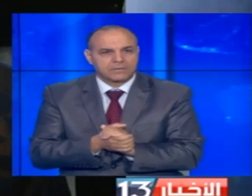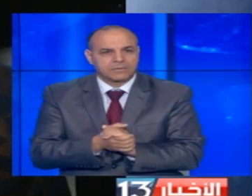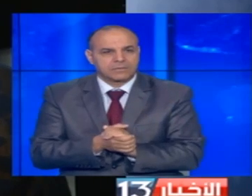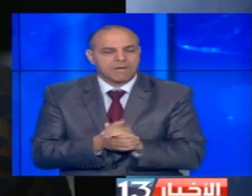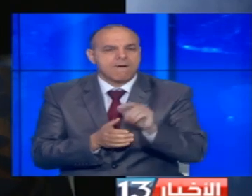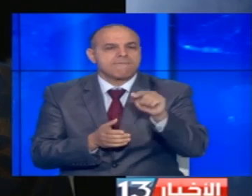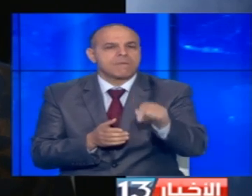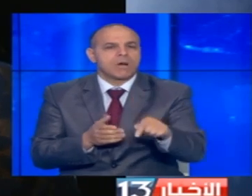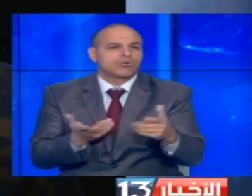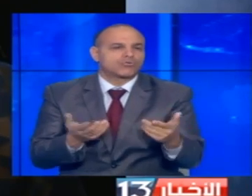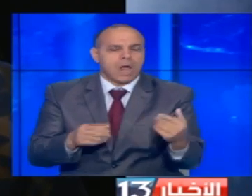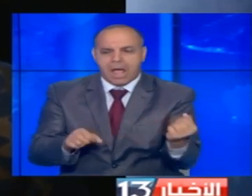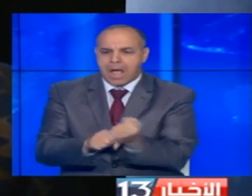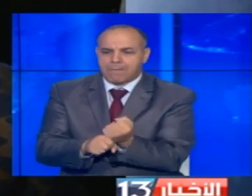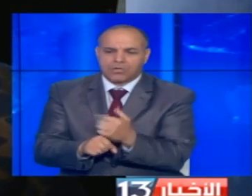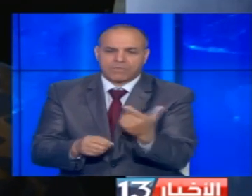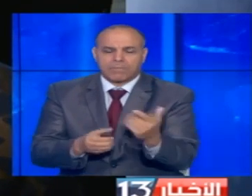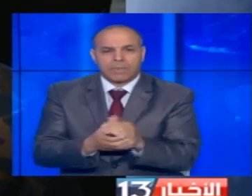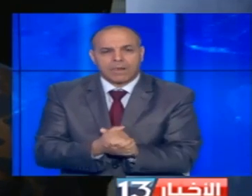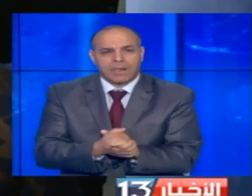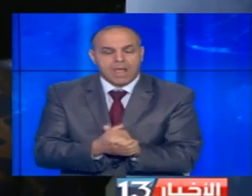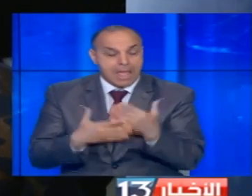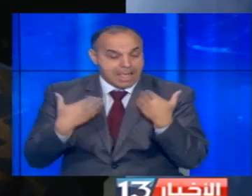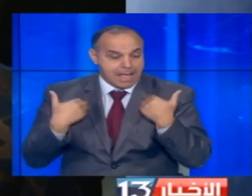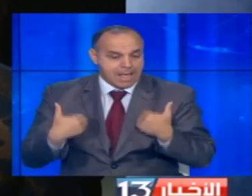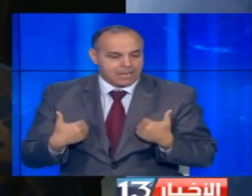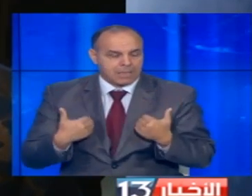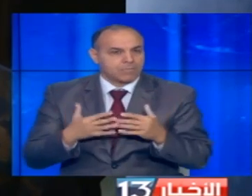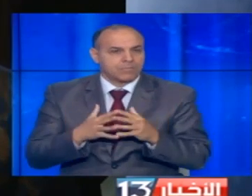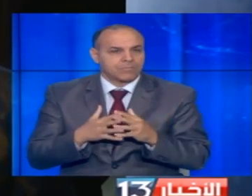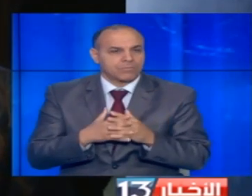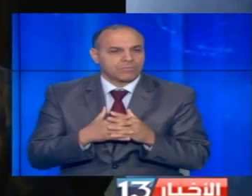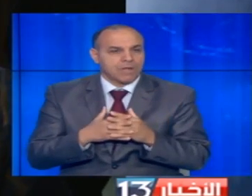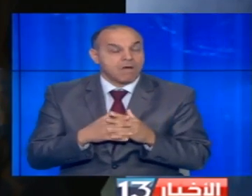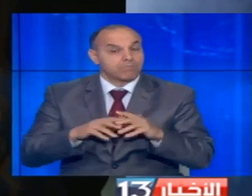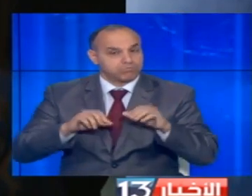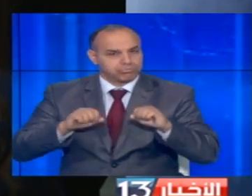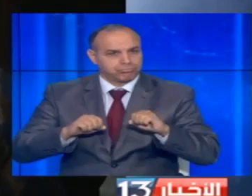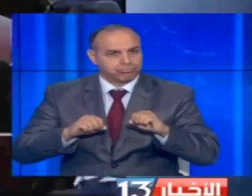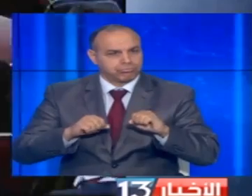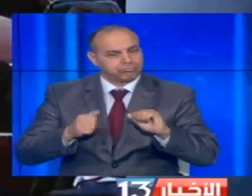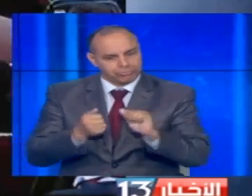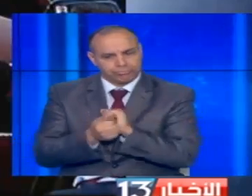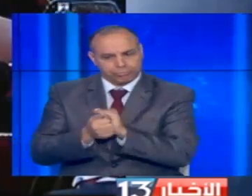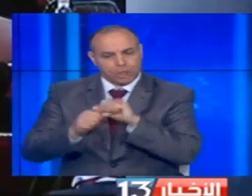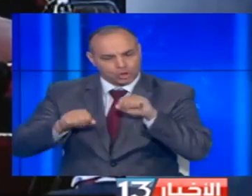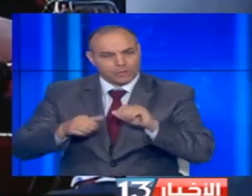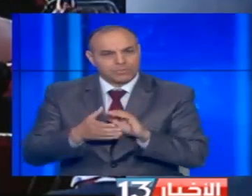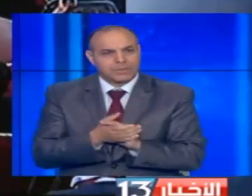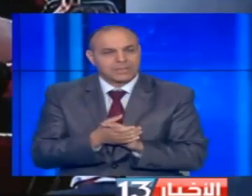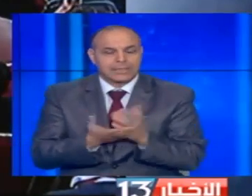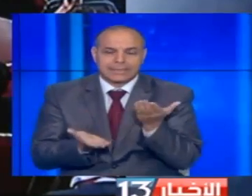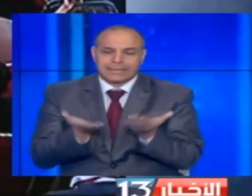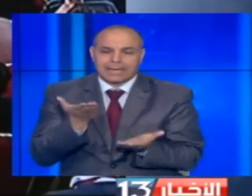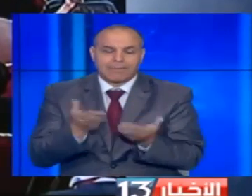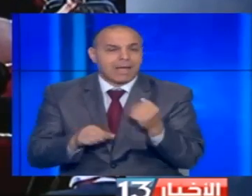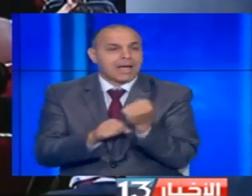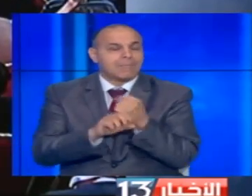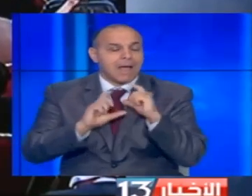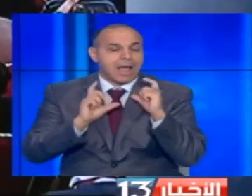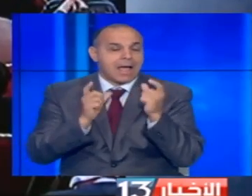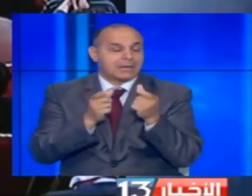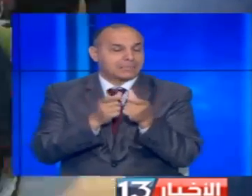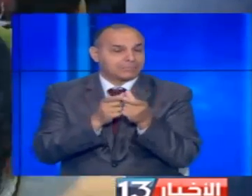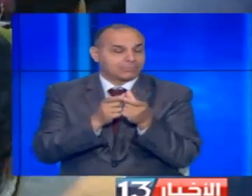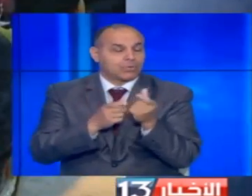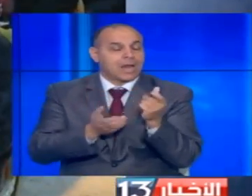وثم عمل خلانا فم امكانيه مشش نتصالح تقييم اعمال هيئه الحقيقه